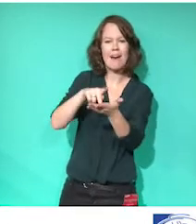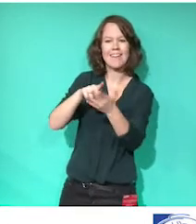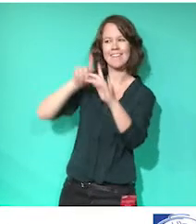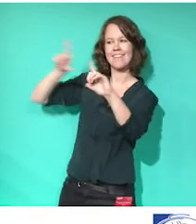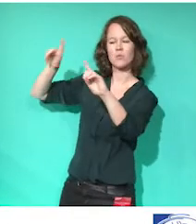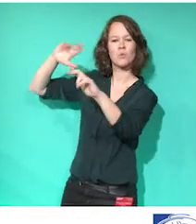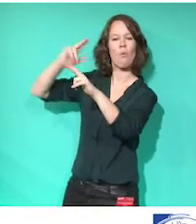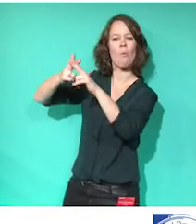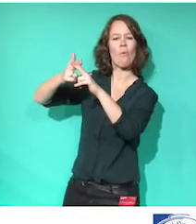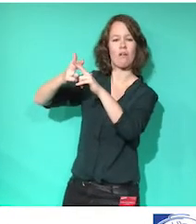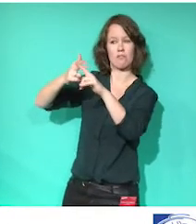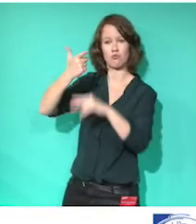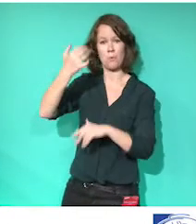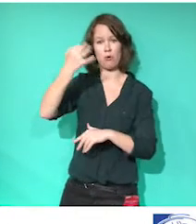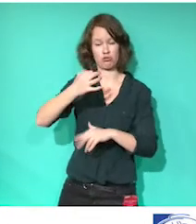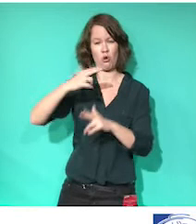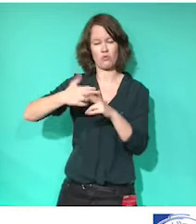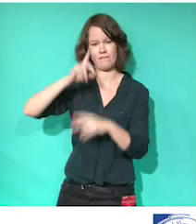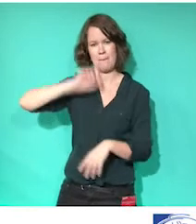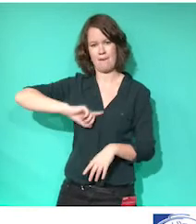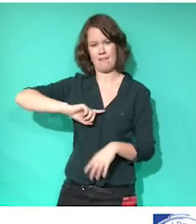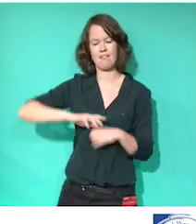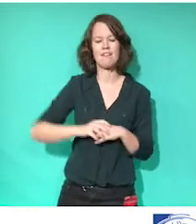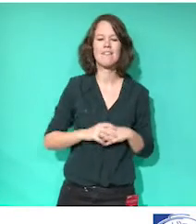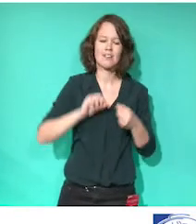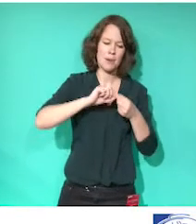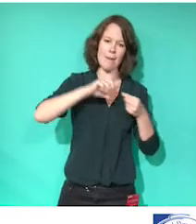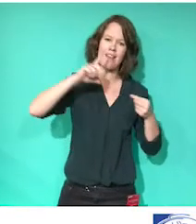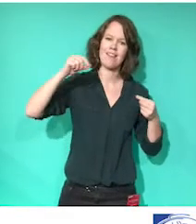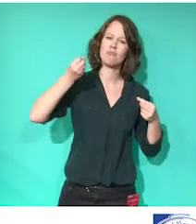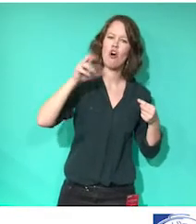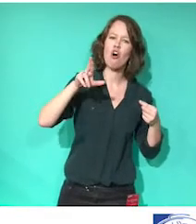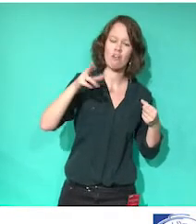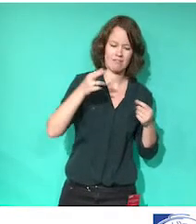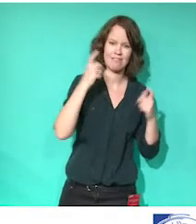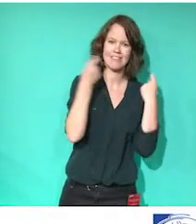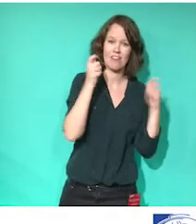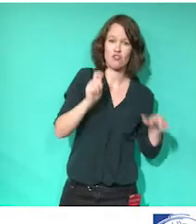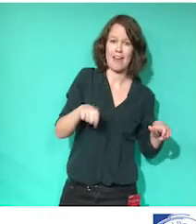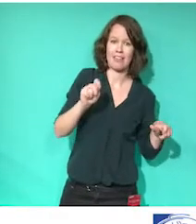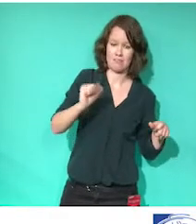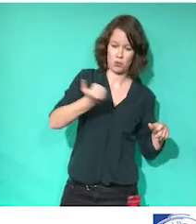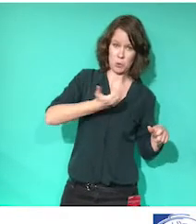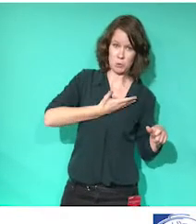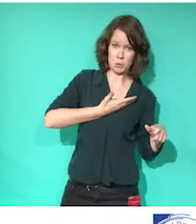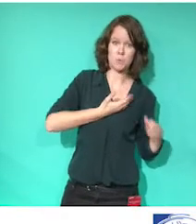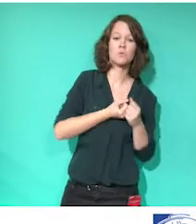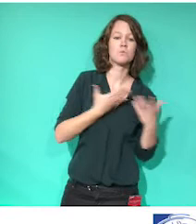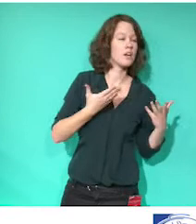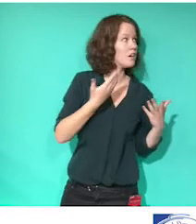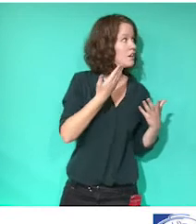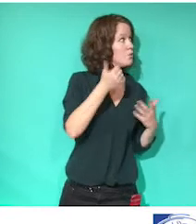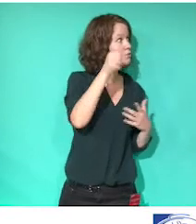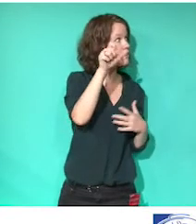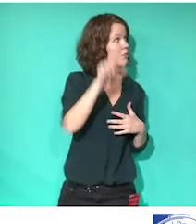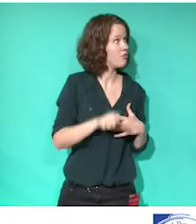femmes, qu'une seule femme a reçu la Palme d'Or à Cannes depuis 1945, je pourrais citer de multiples chiffres.